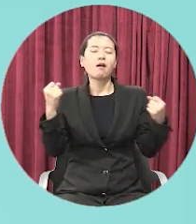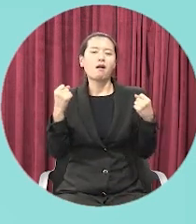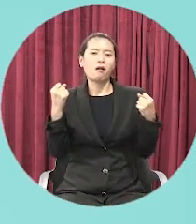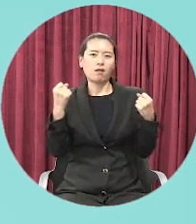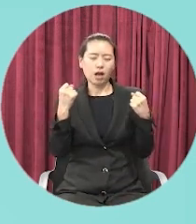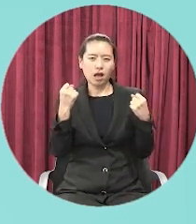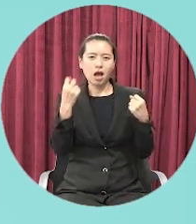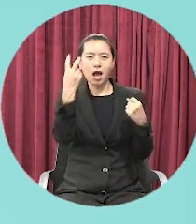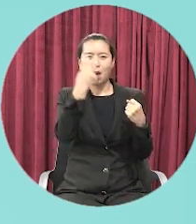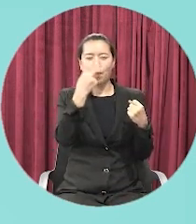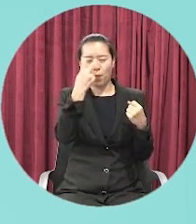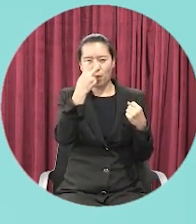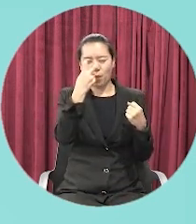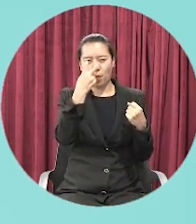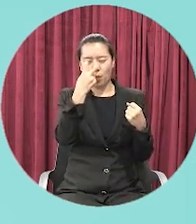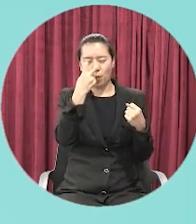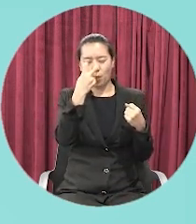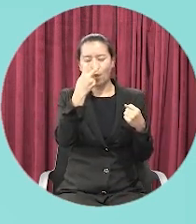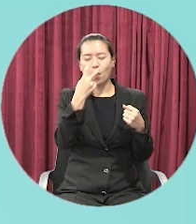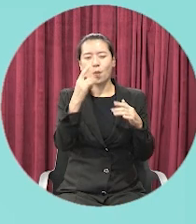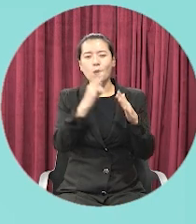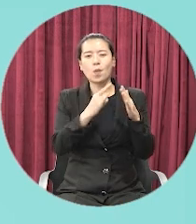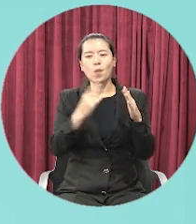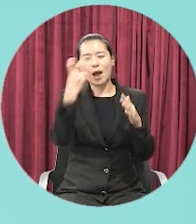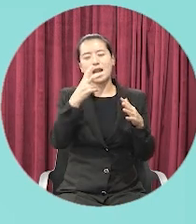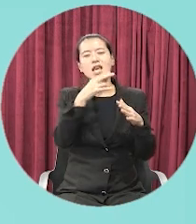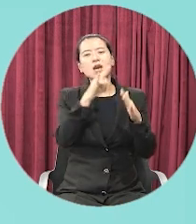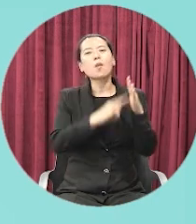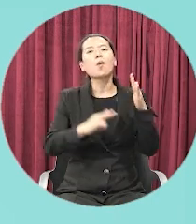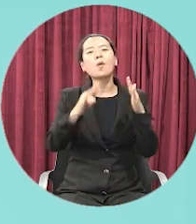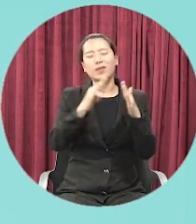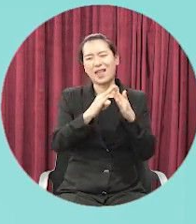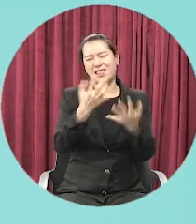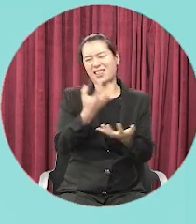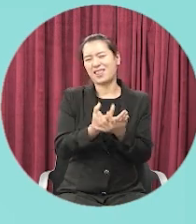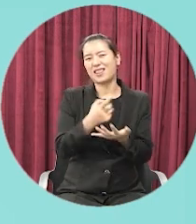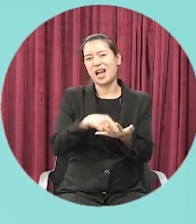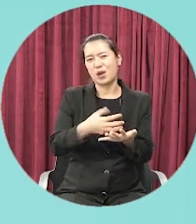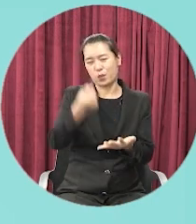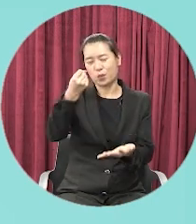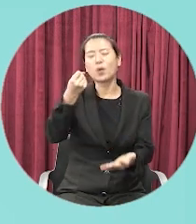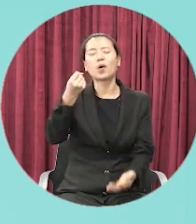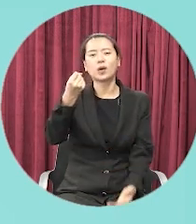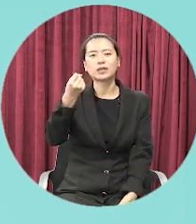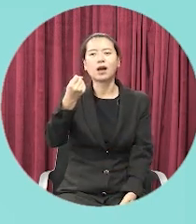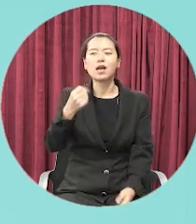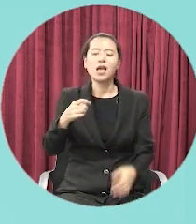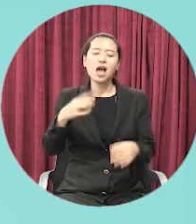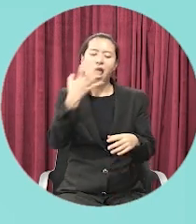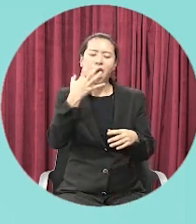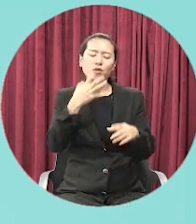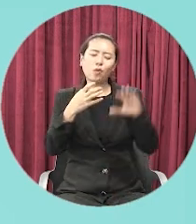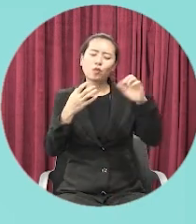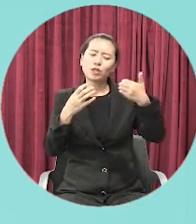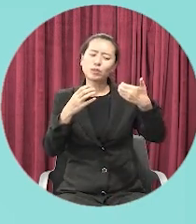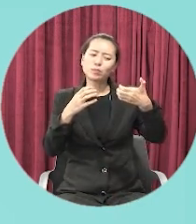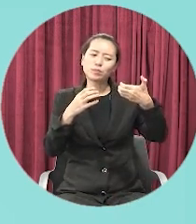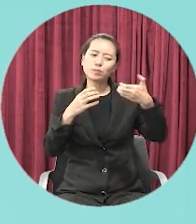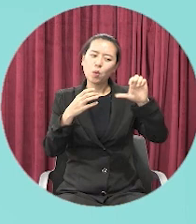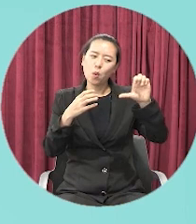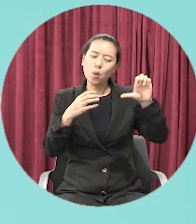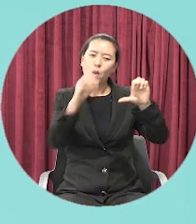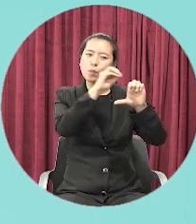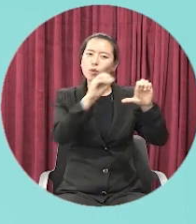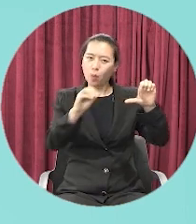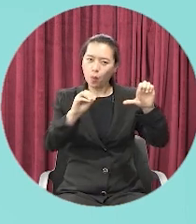건보 데이터를 보면 전국민 중에서 비장애인 도안 90 1 5% 정도 의료 이용을 하고 장애인 중 94%